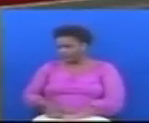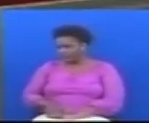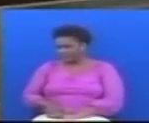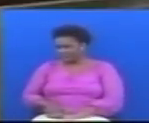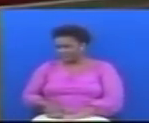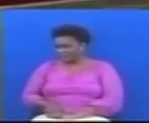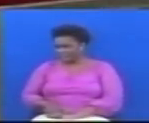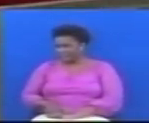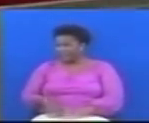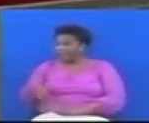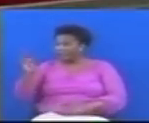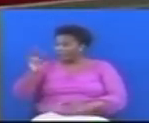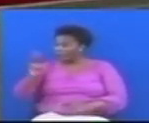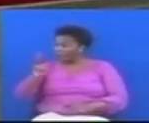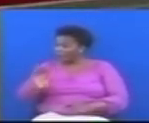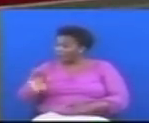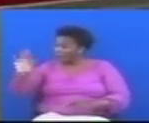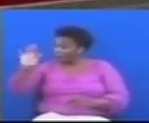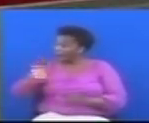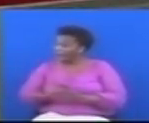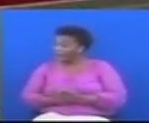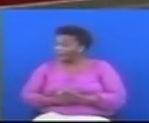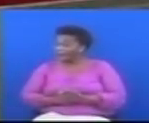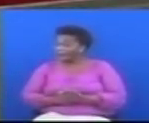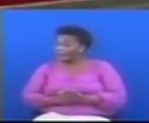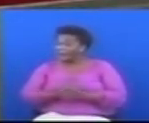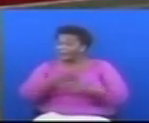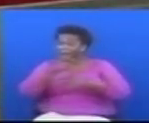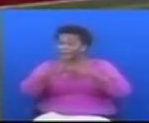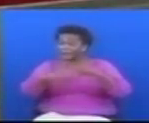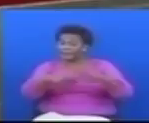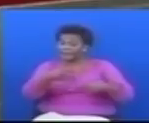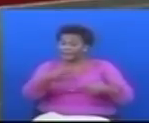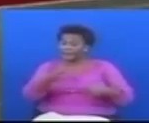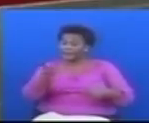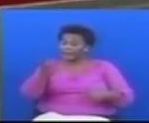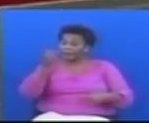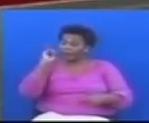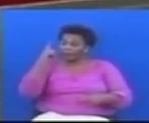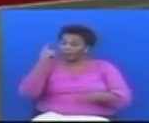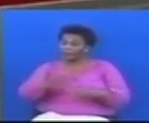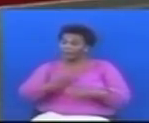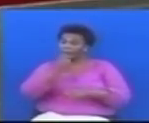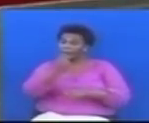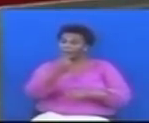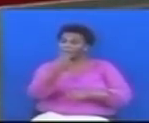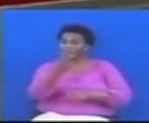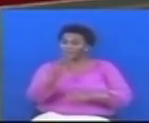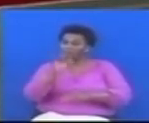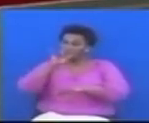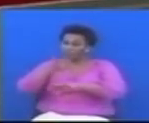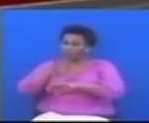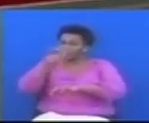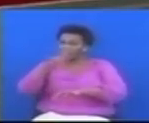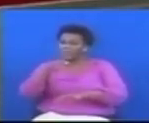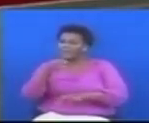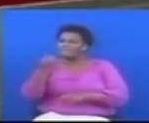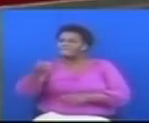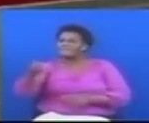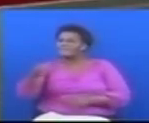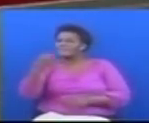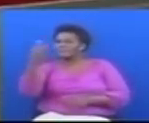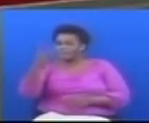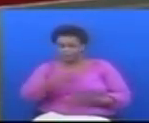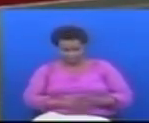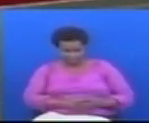kwa kuwa katika wilaya hii ya Mkalama kwa mradi wa REA awamu ya tatu imegusa vijiji 30 na mradi wa REA awamu ya